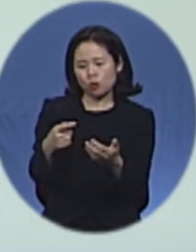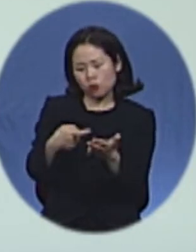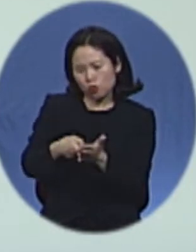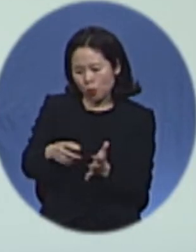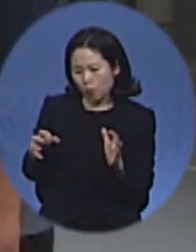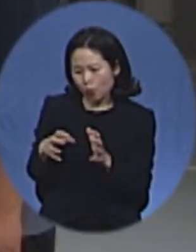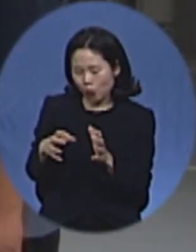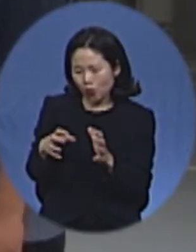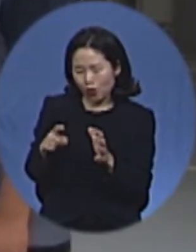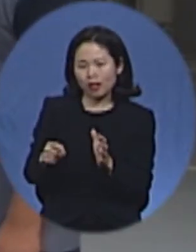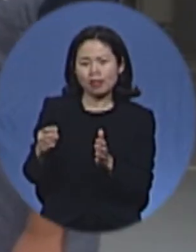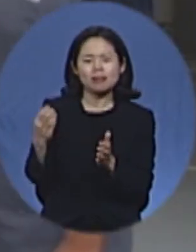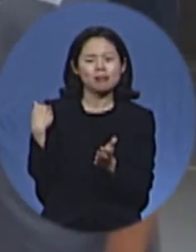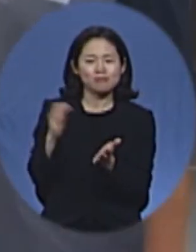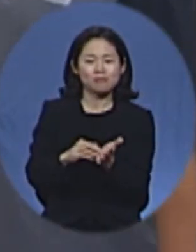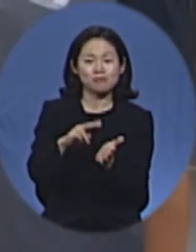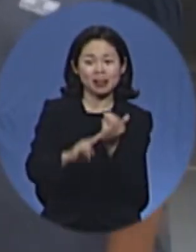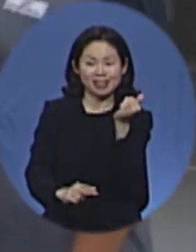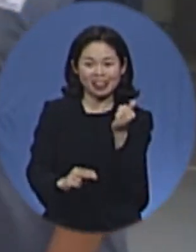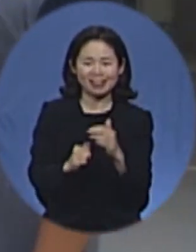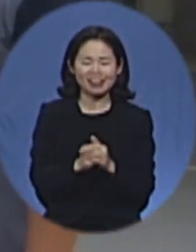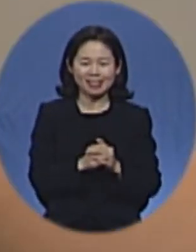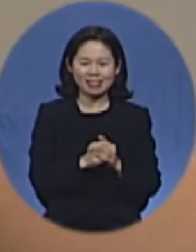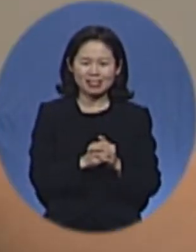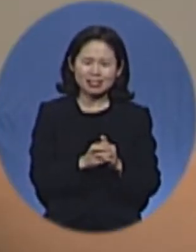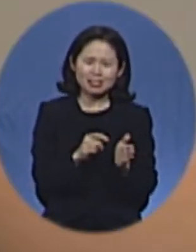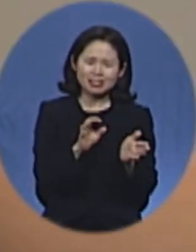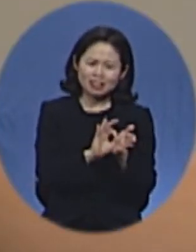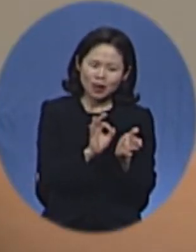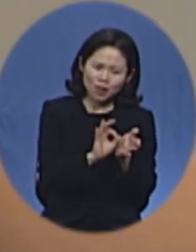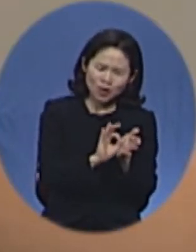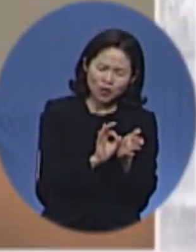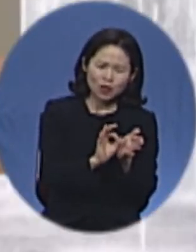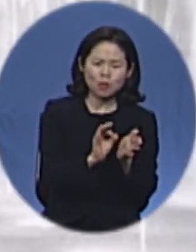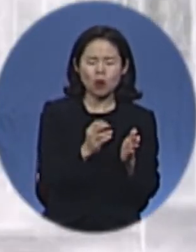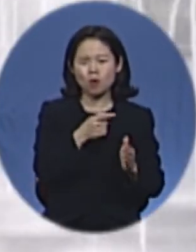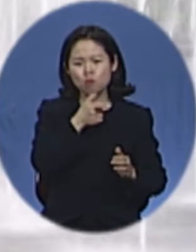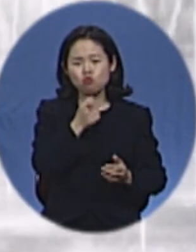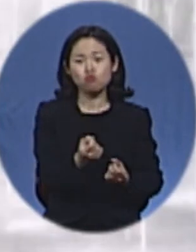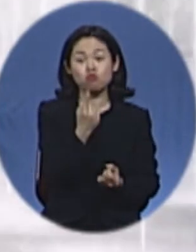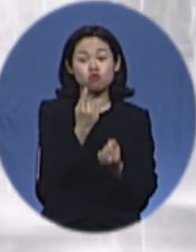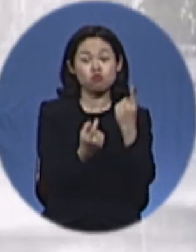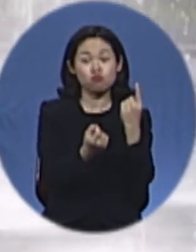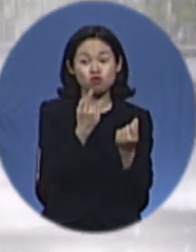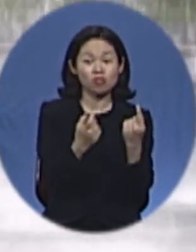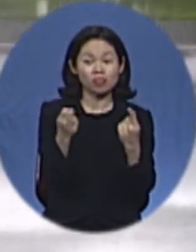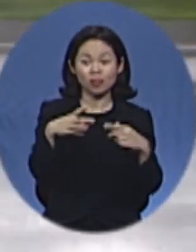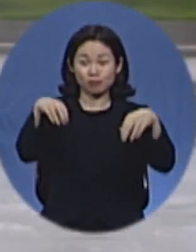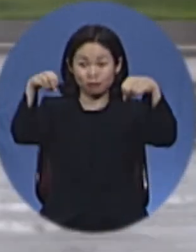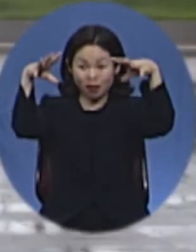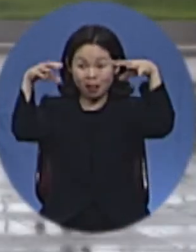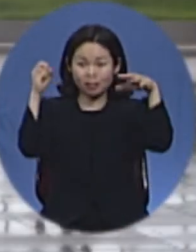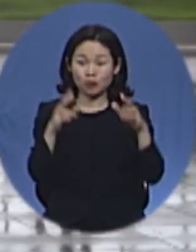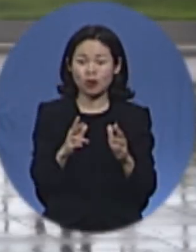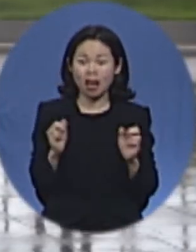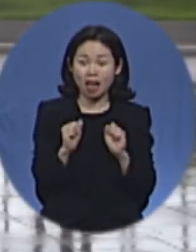있습니다. 전력 피크에 맞춰 사용하던 분수는 물론 전시장의 전등과 냉방기까지 할 수 있는